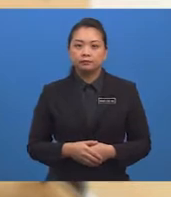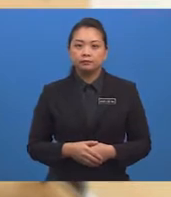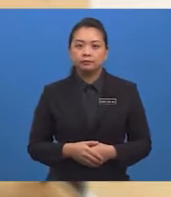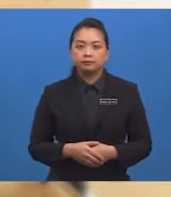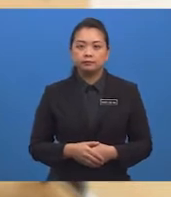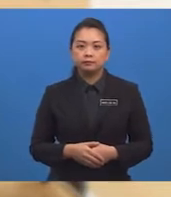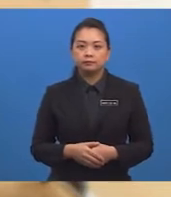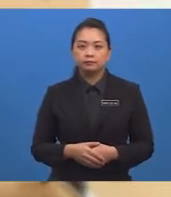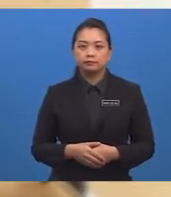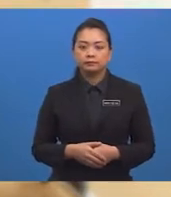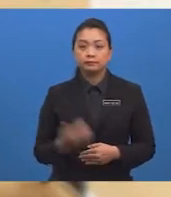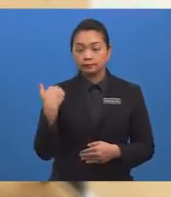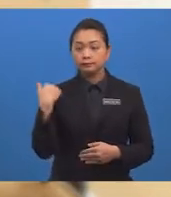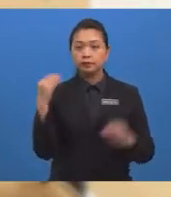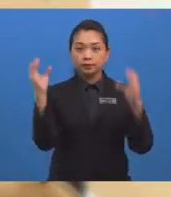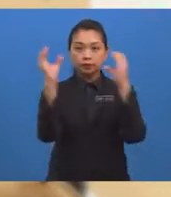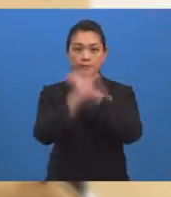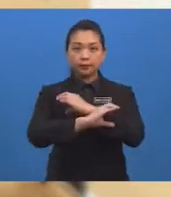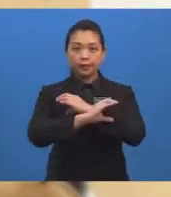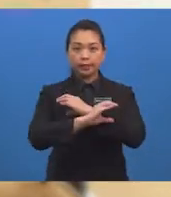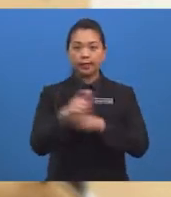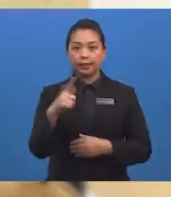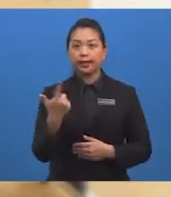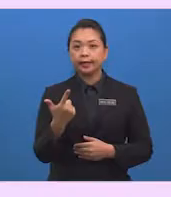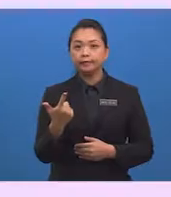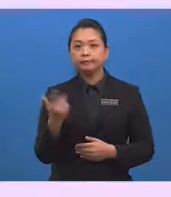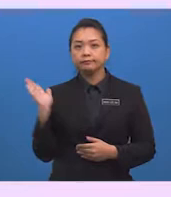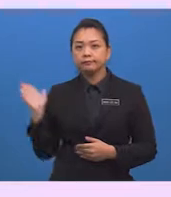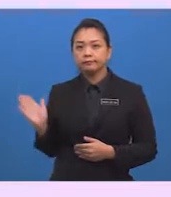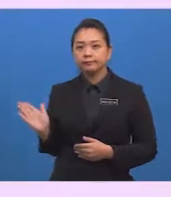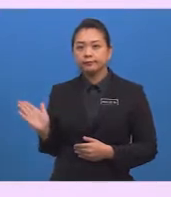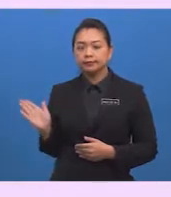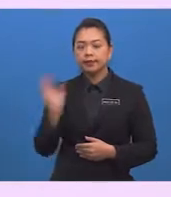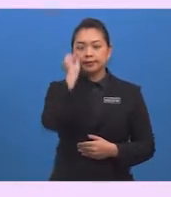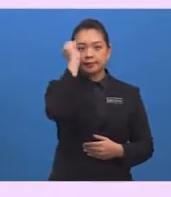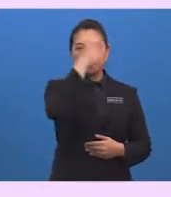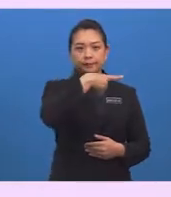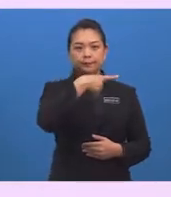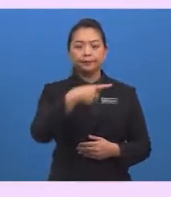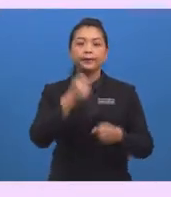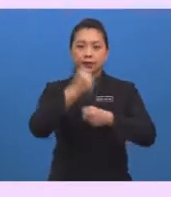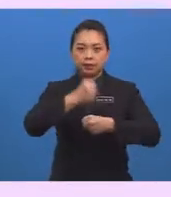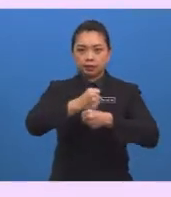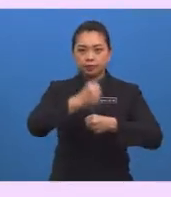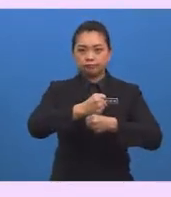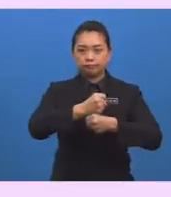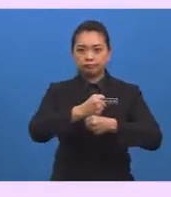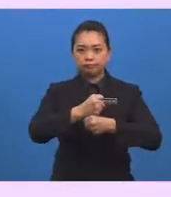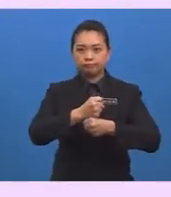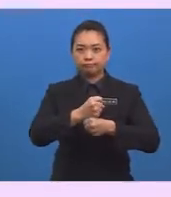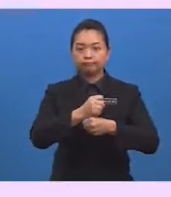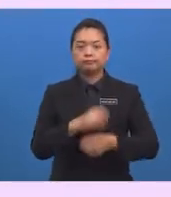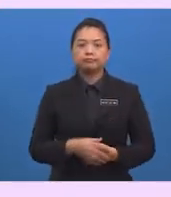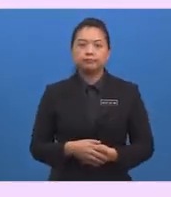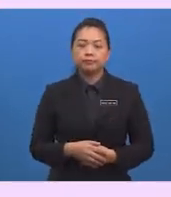terdapat juga cabaran lain dalam tadbir urus baik, iaitu sikap pekerja. Bilangan penjawat awam yang